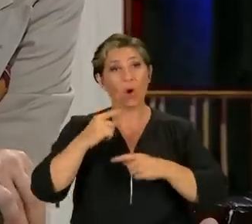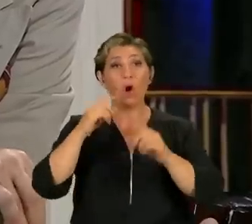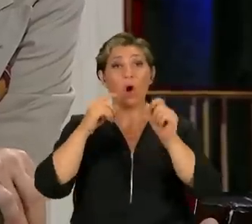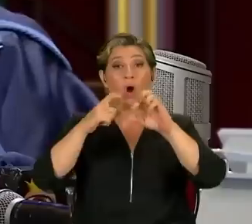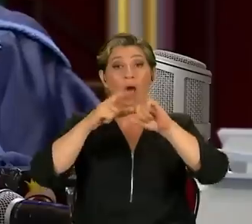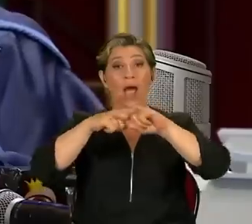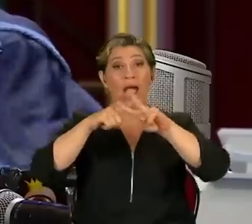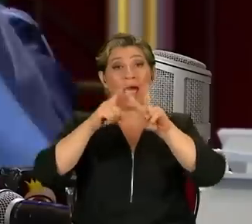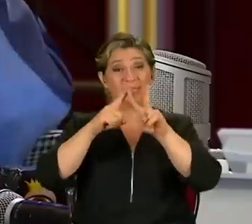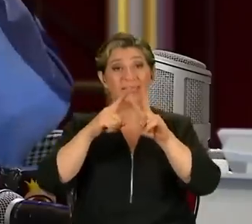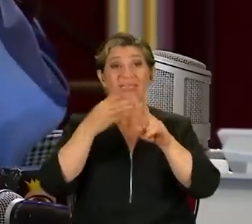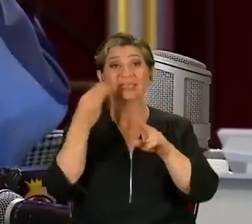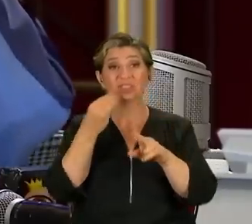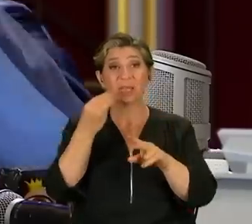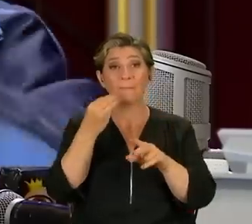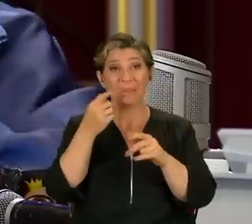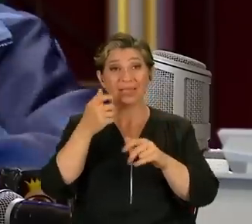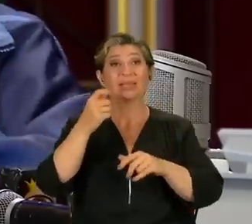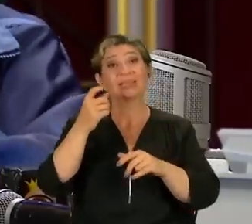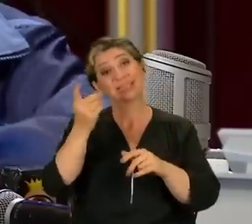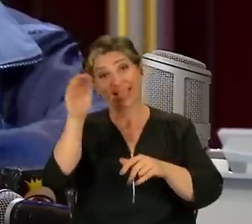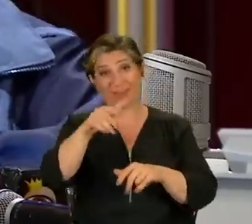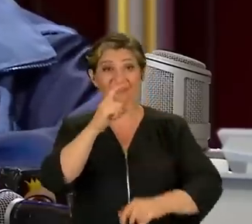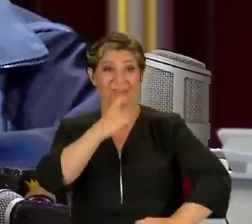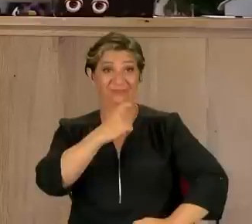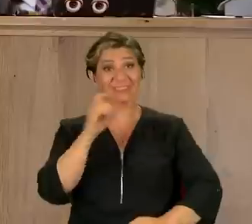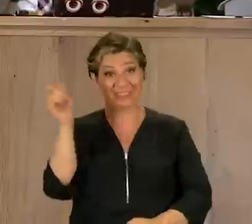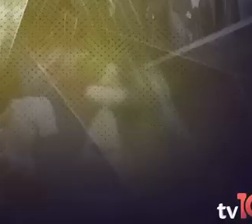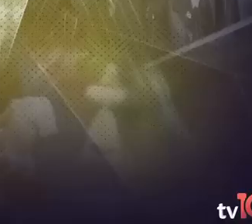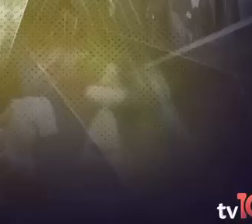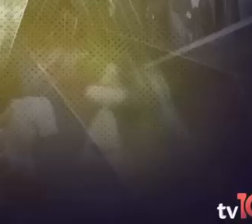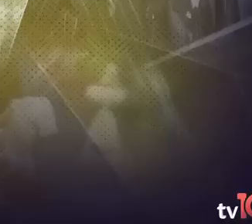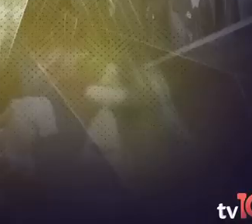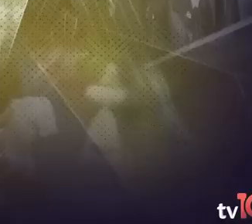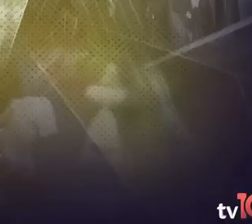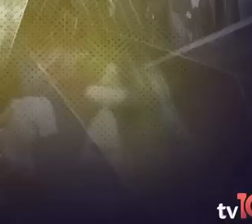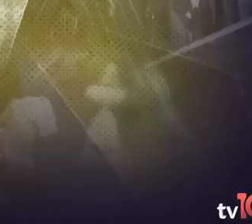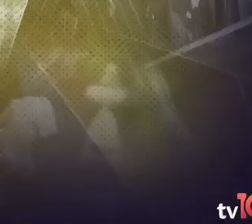Gencebay çıkar karşılarına. Ya. Fıs fısım elimde.